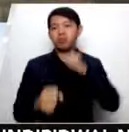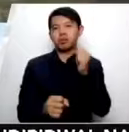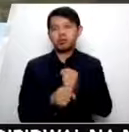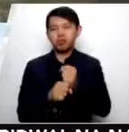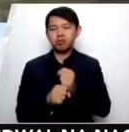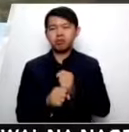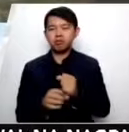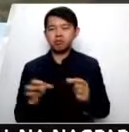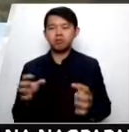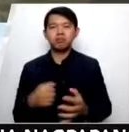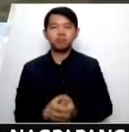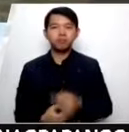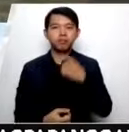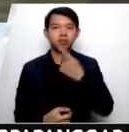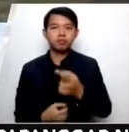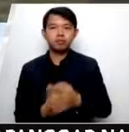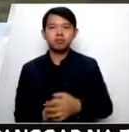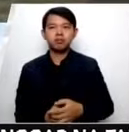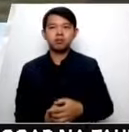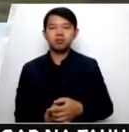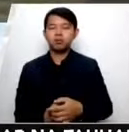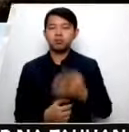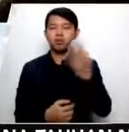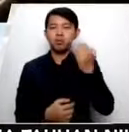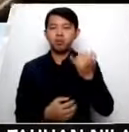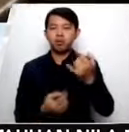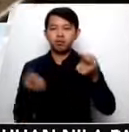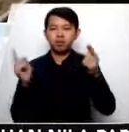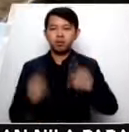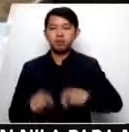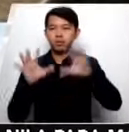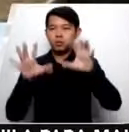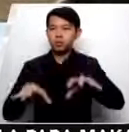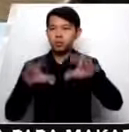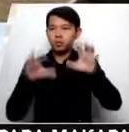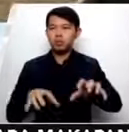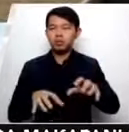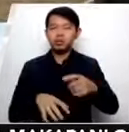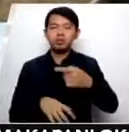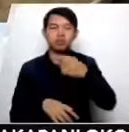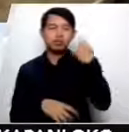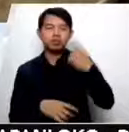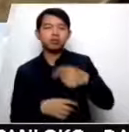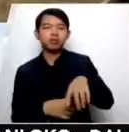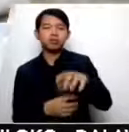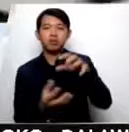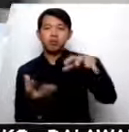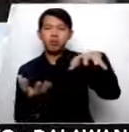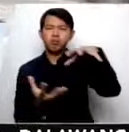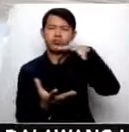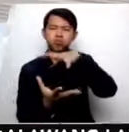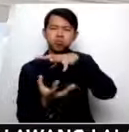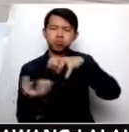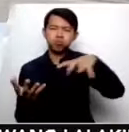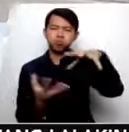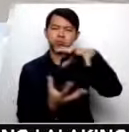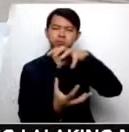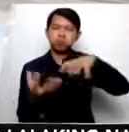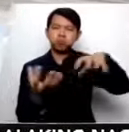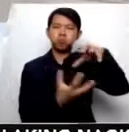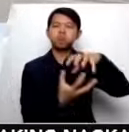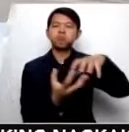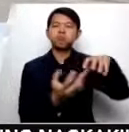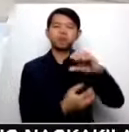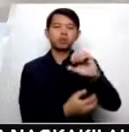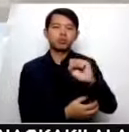sinasabing dahilan ng pambihirang pag-ulan ang climate change at Cloud seeding na ginawa sa ilang lugar sa UAE wala namang ang Pilipinong nasawi o